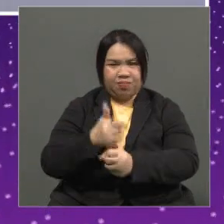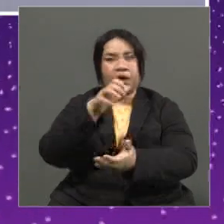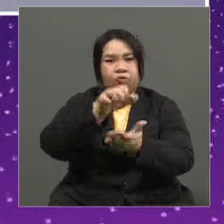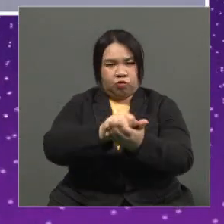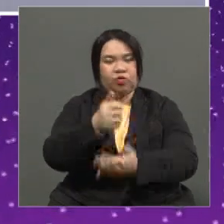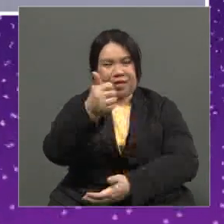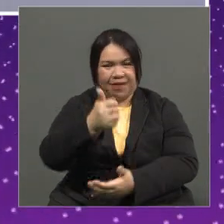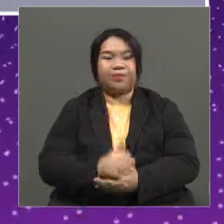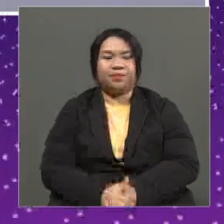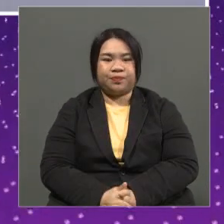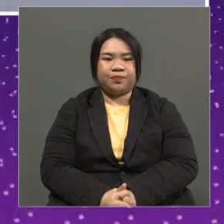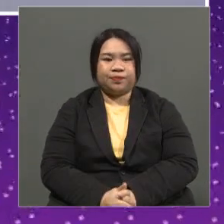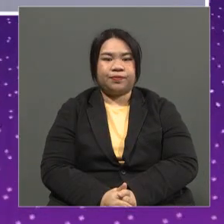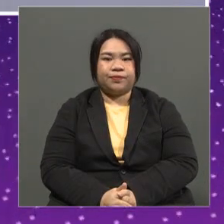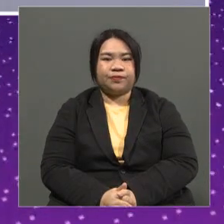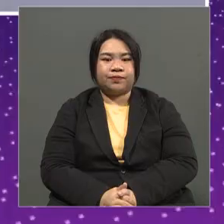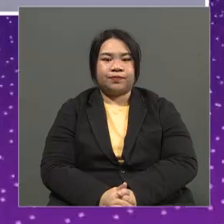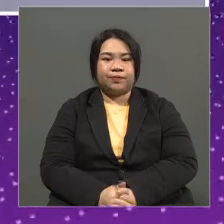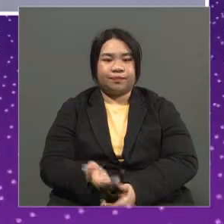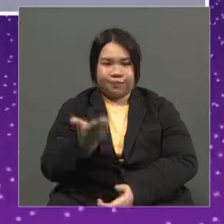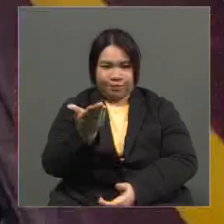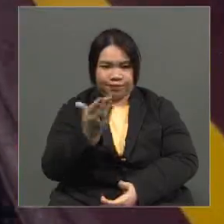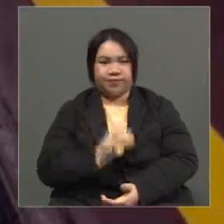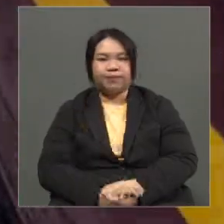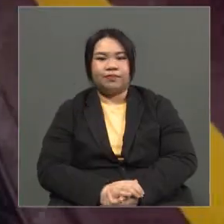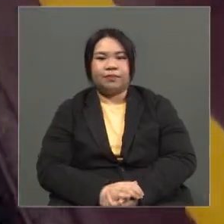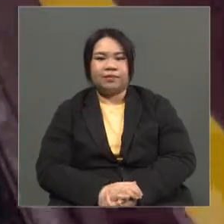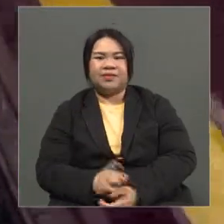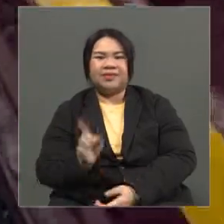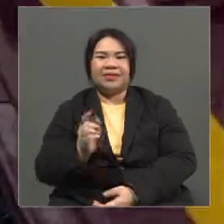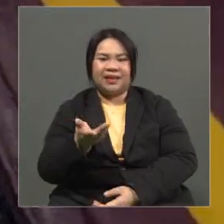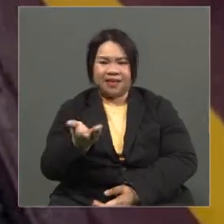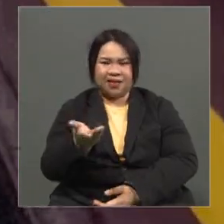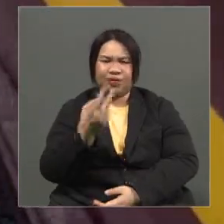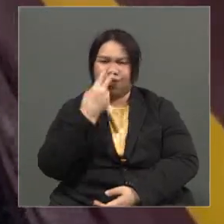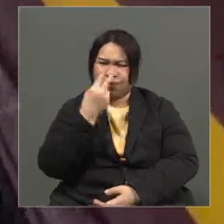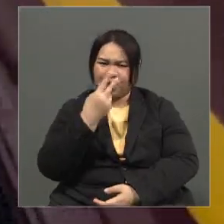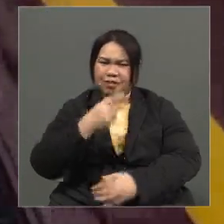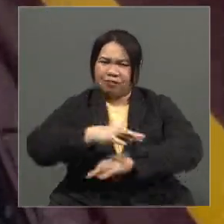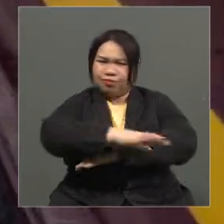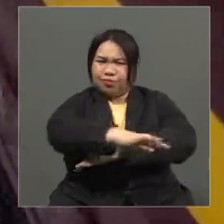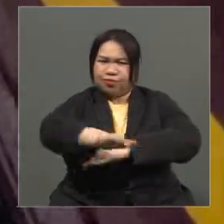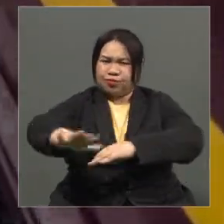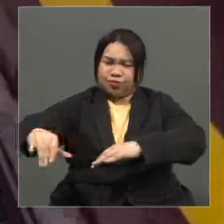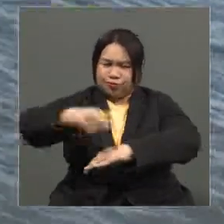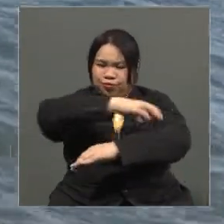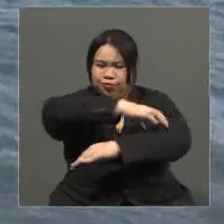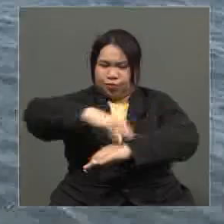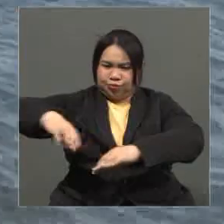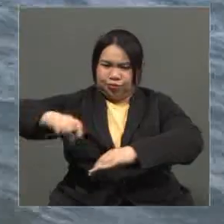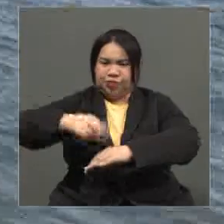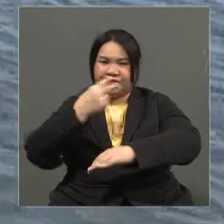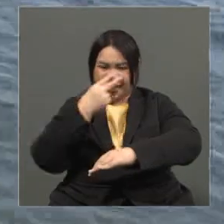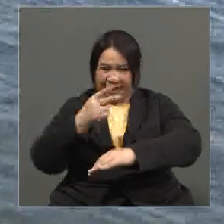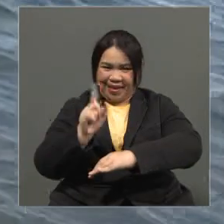ที่นั่งกันได้แล้วด้วยนะคะพาไปดูภาพบรรยากาศกันก่อนคุณผู้ชมลักษณะจะเป็นแบบนี้เลยพี่หองนี่มันเป็นอันซีนในบ้านเรานะคือตอนนี้